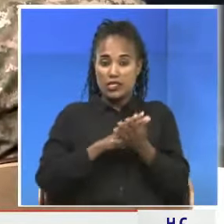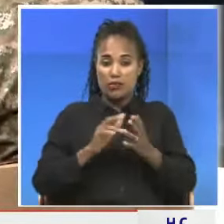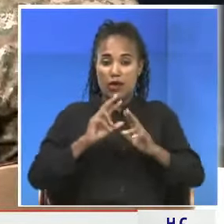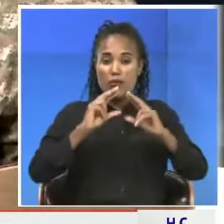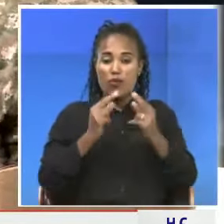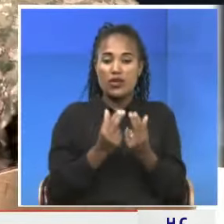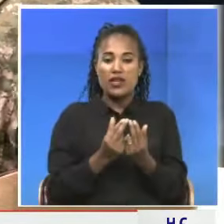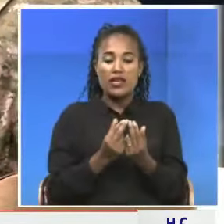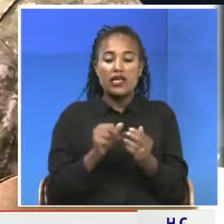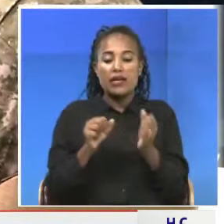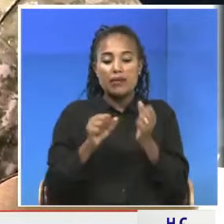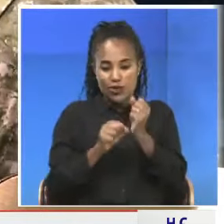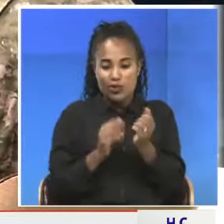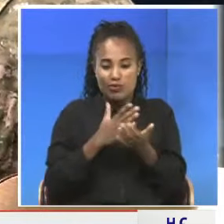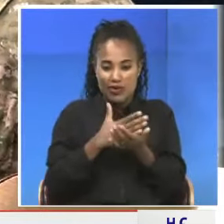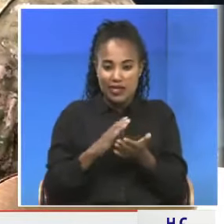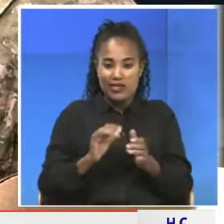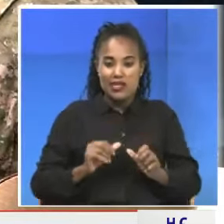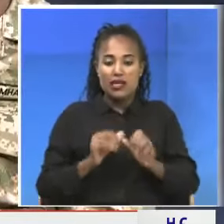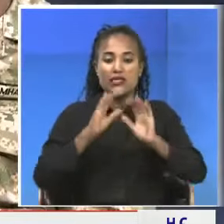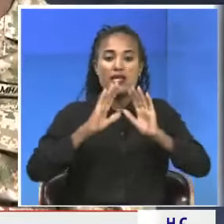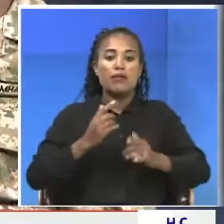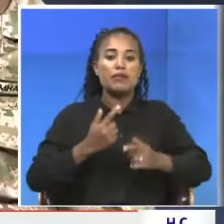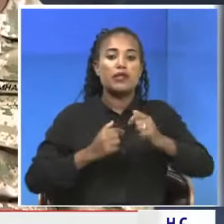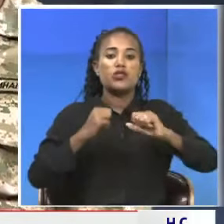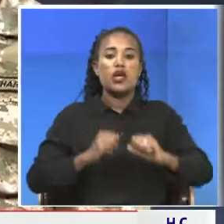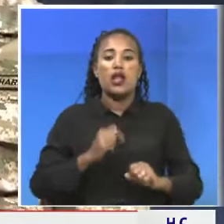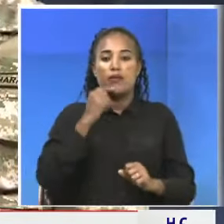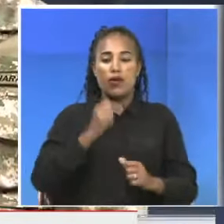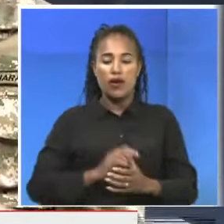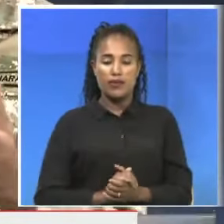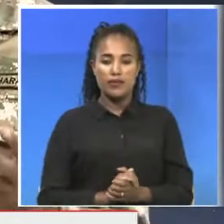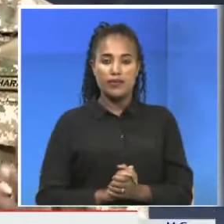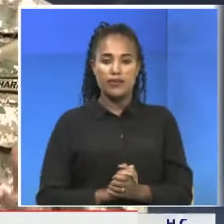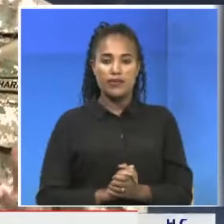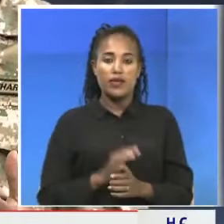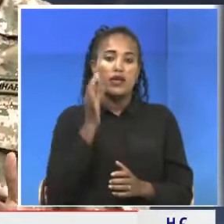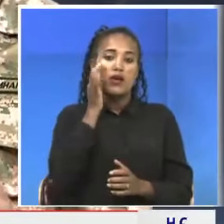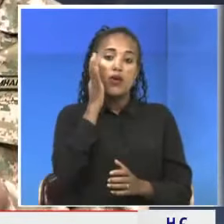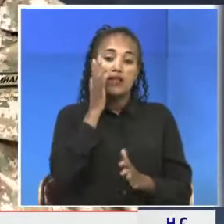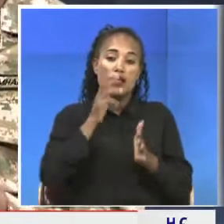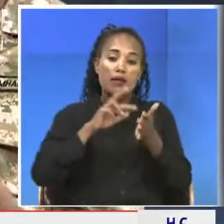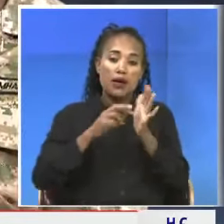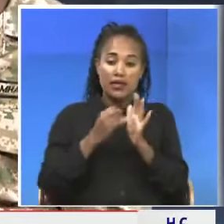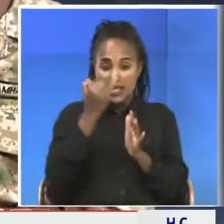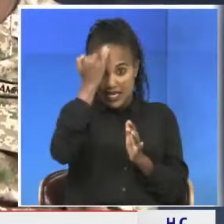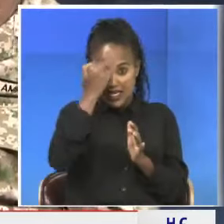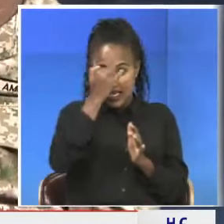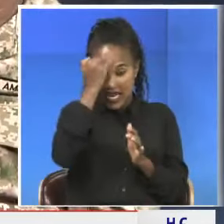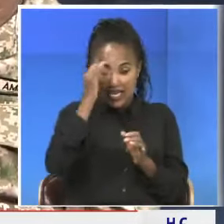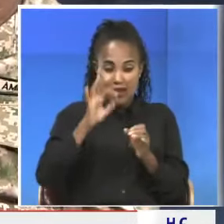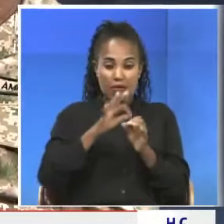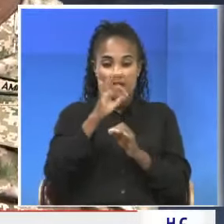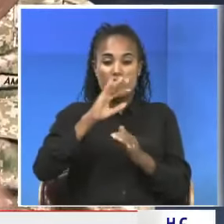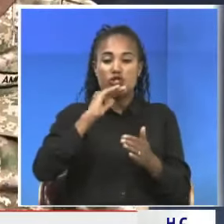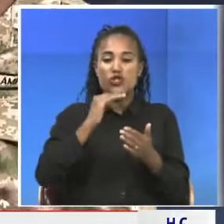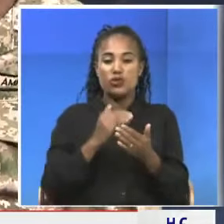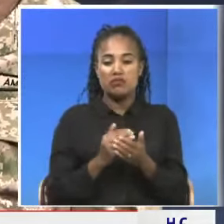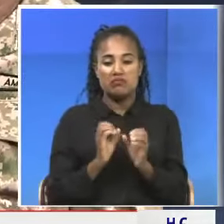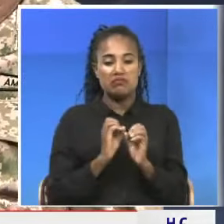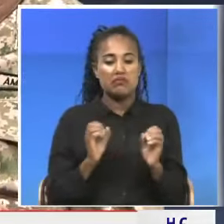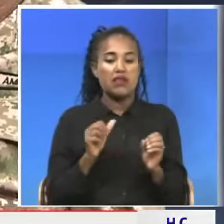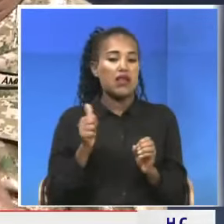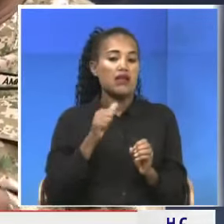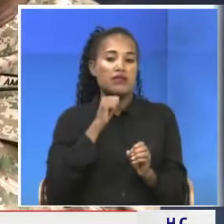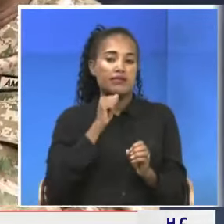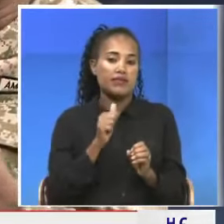የሌለውን አሸባሪ ኃይል ከመሰረቱ በመንቀል ዘላቂ ሰላም ማምጣት ይቻላል ብለዋል። ህወሓት ማለት የጣሊያን የመንፈስ ልጅ ነው።